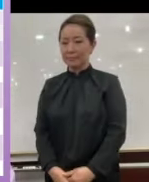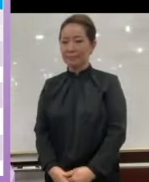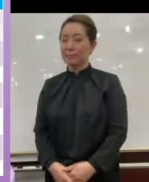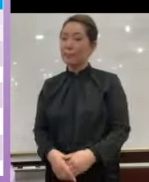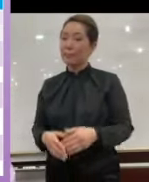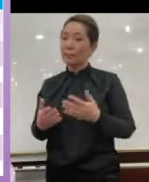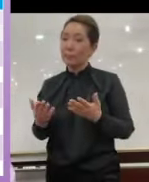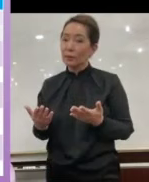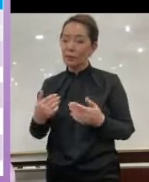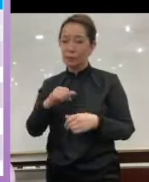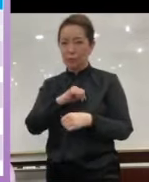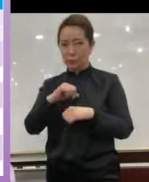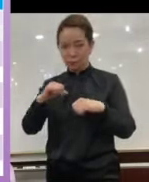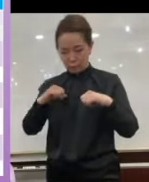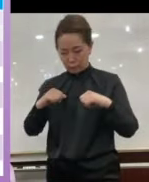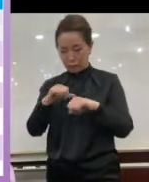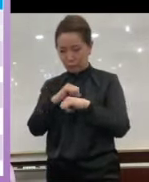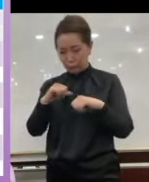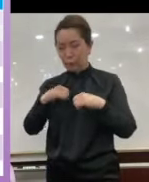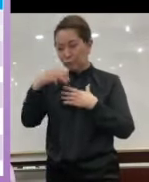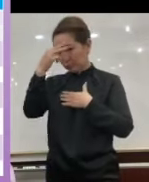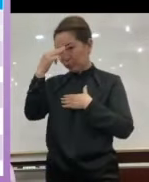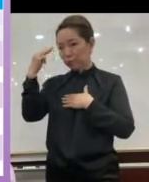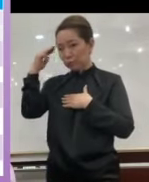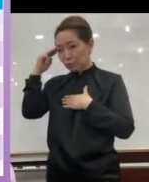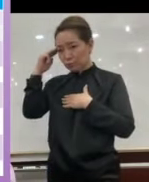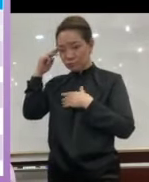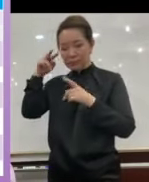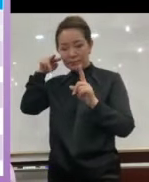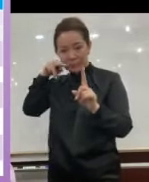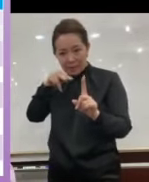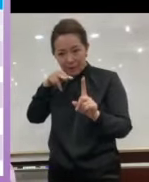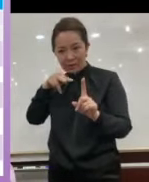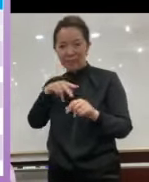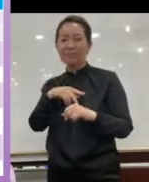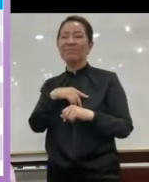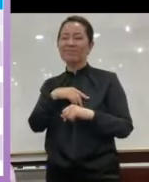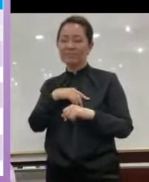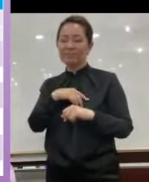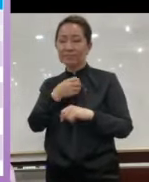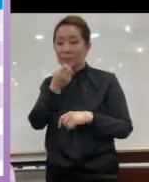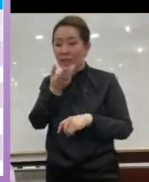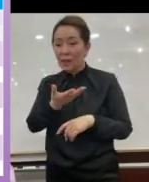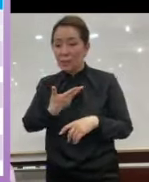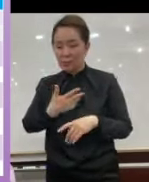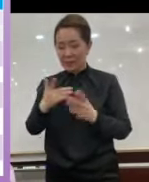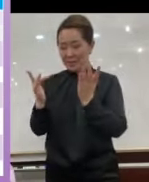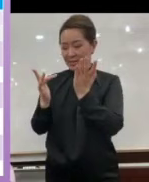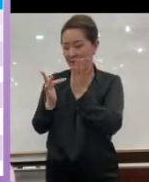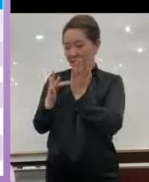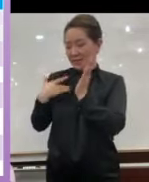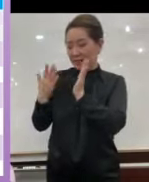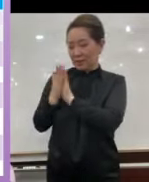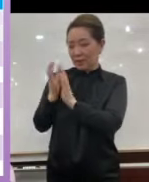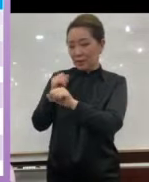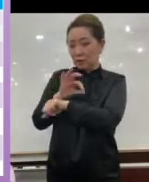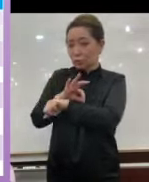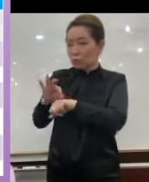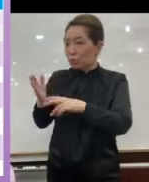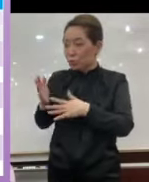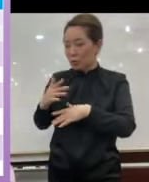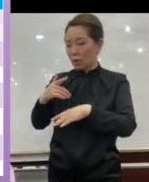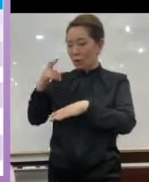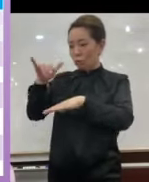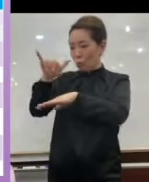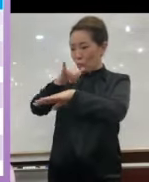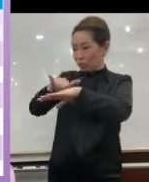За тэгэхээр би өөрийнхөө туршлагаас ч гэсэн хараад хэлэхэд бол техникийн хамтын ажиллагааны төсөл гэдэг маань юу гэхээр тухайн оронд хэрэгжих гэж байгаа